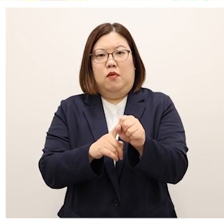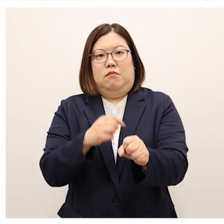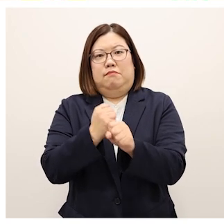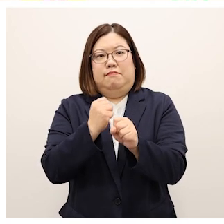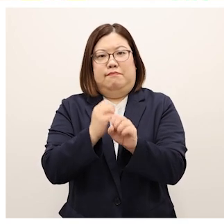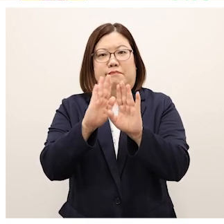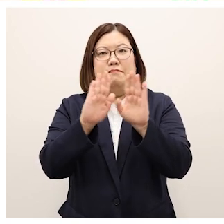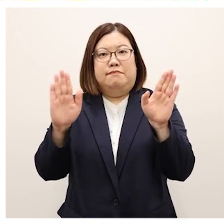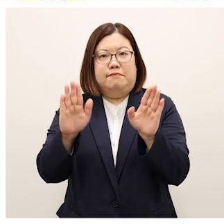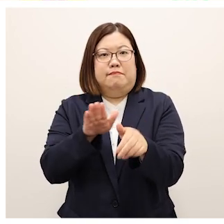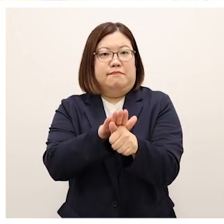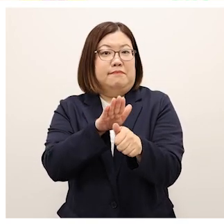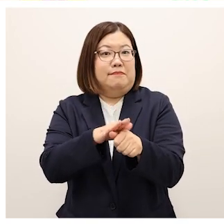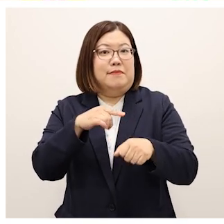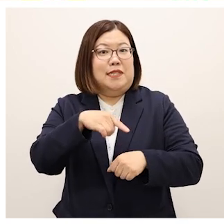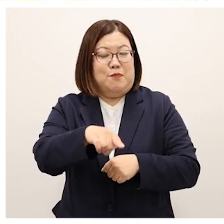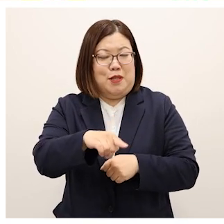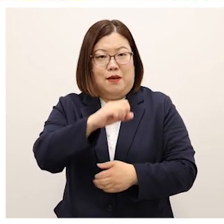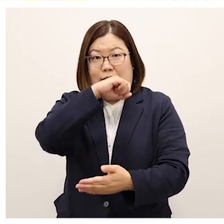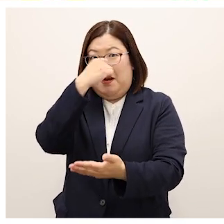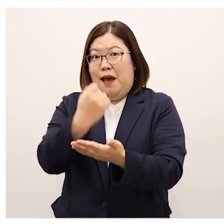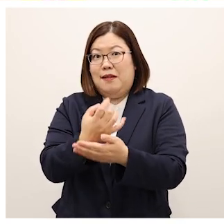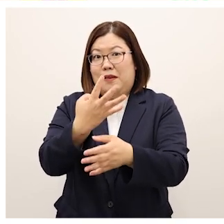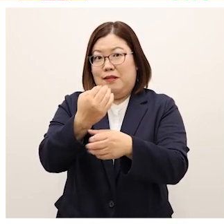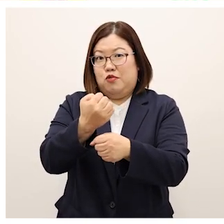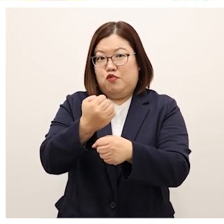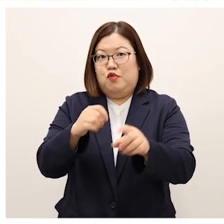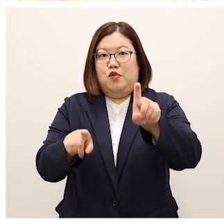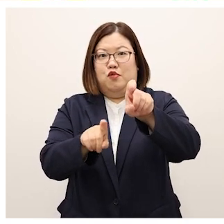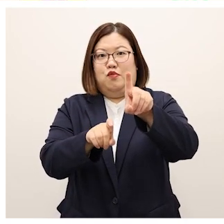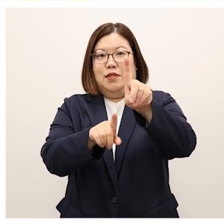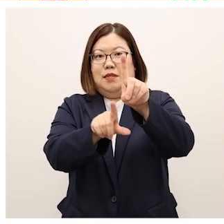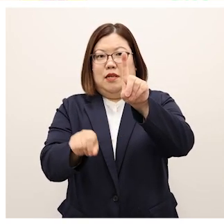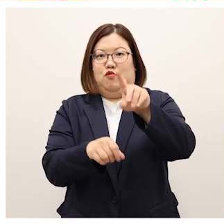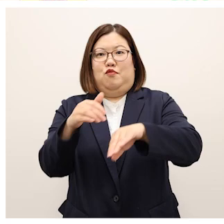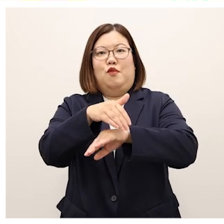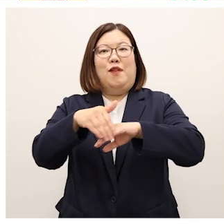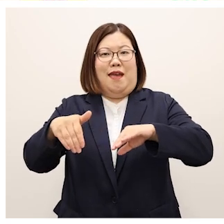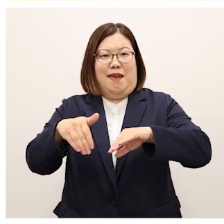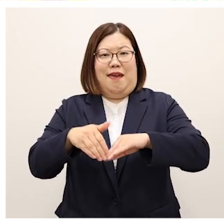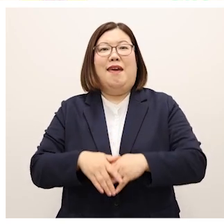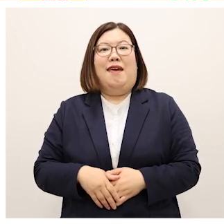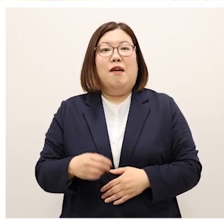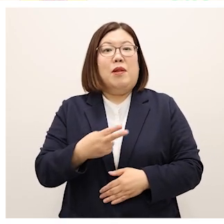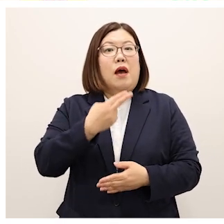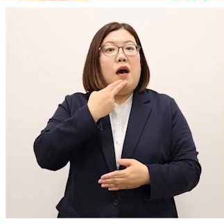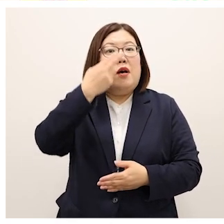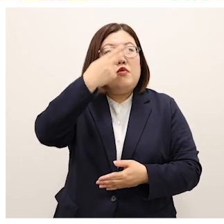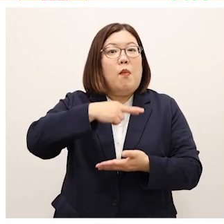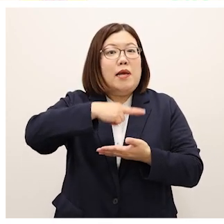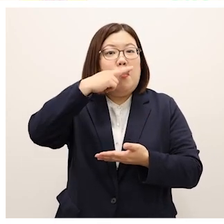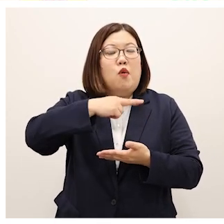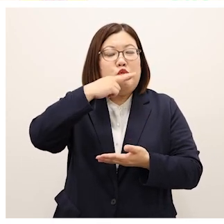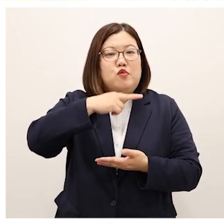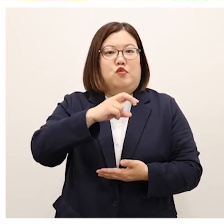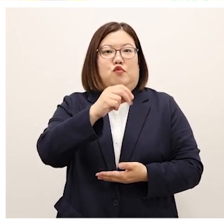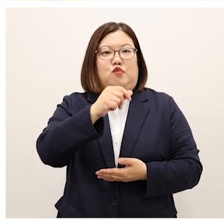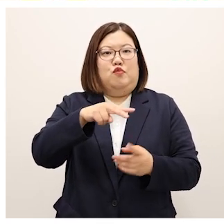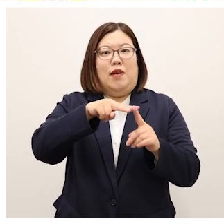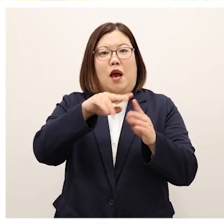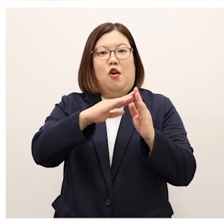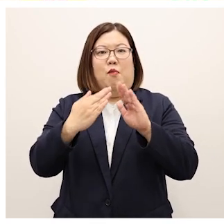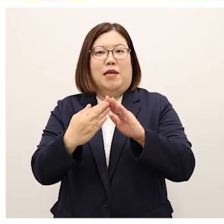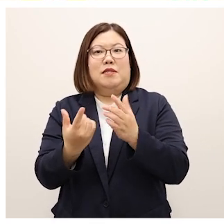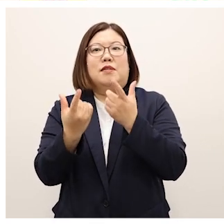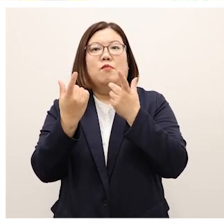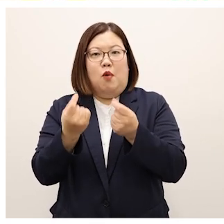度分の仕込みを行い、出来上がりは11月を予定しております。また蕎麦焼酎中学は少な